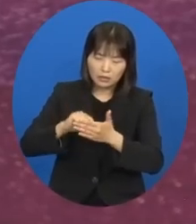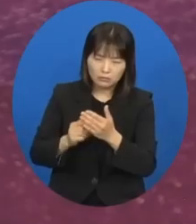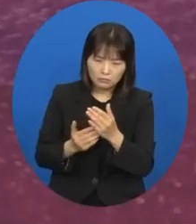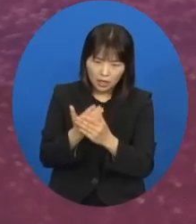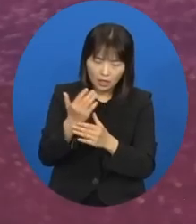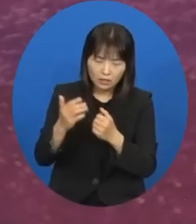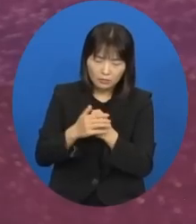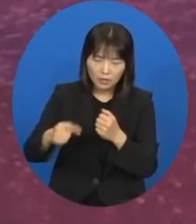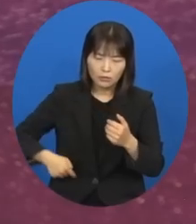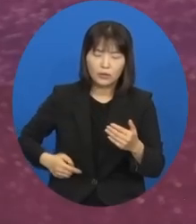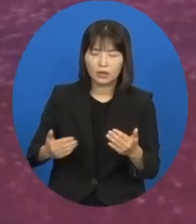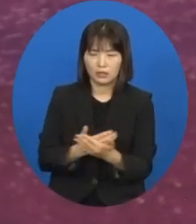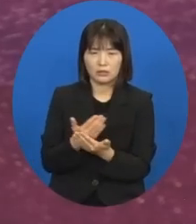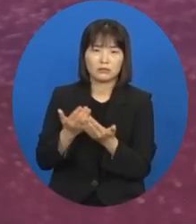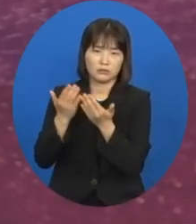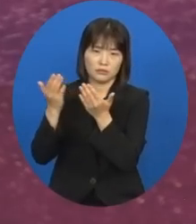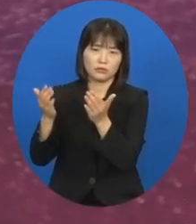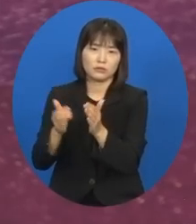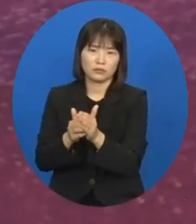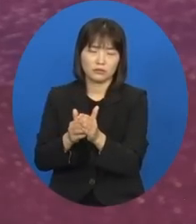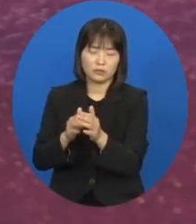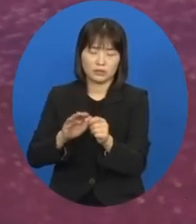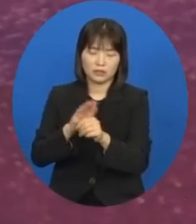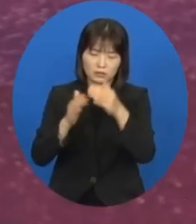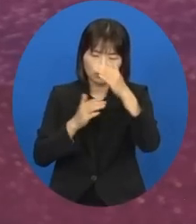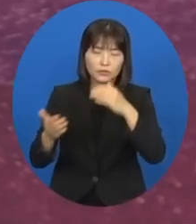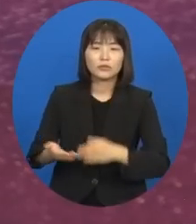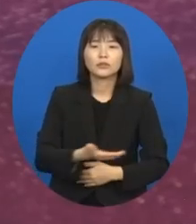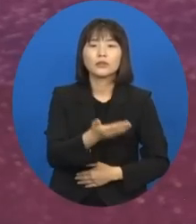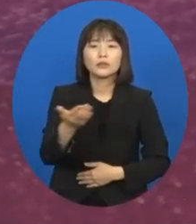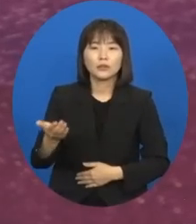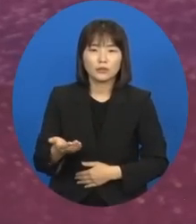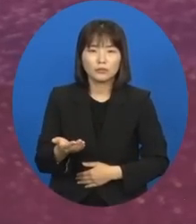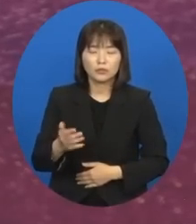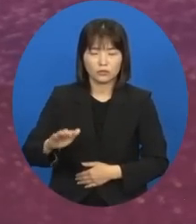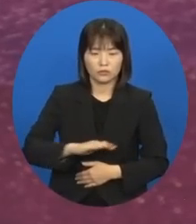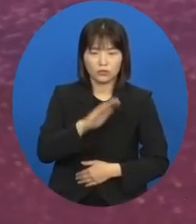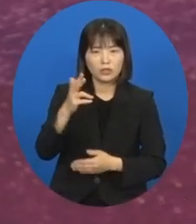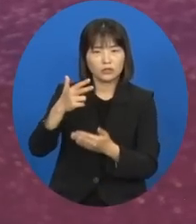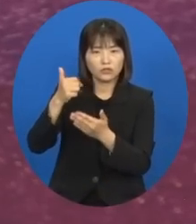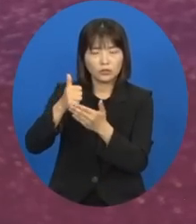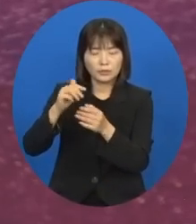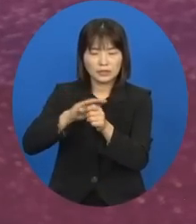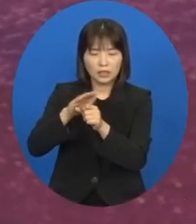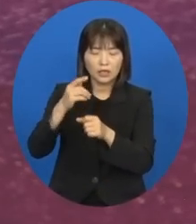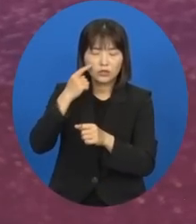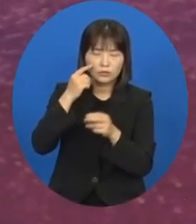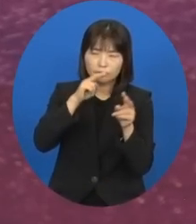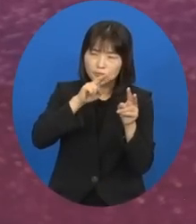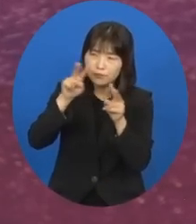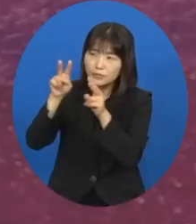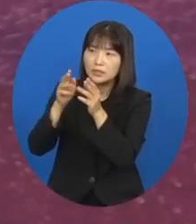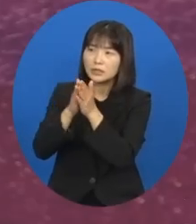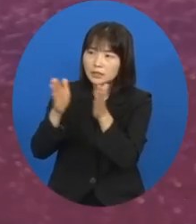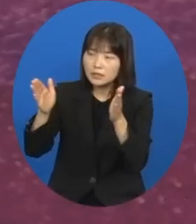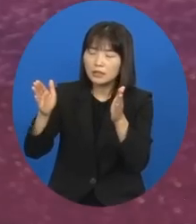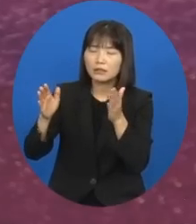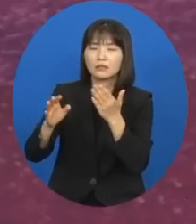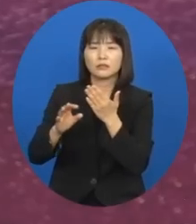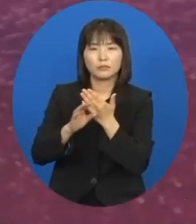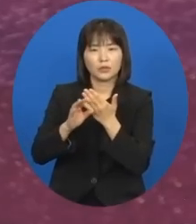회개가 일어나기 시작 했어요 사랑하는 성도 여러분 우리가 주님을 그 사랑의 눈으로 바라보기 시작하면